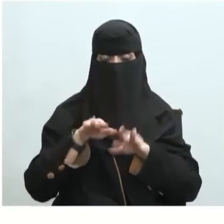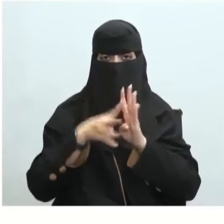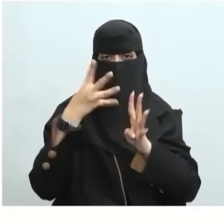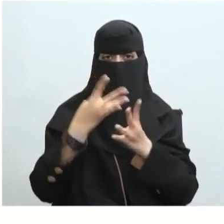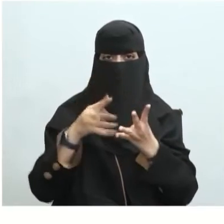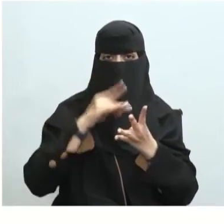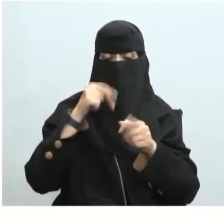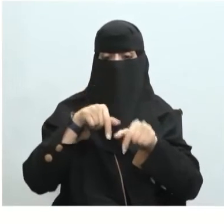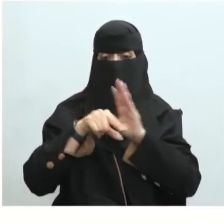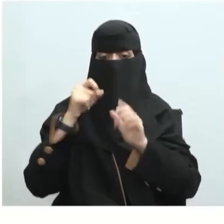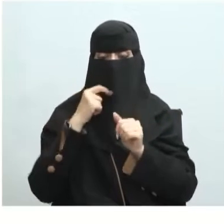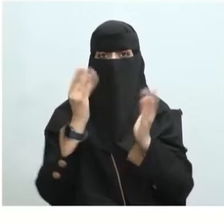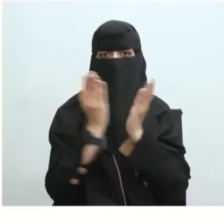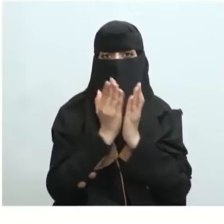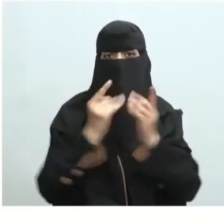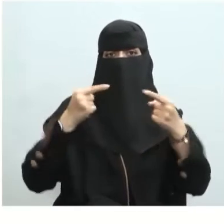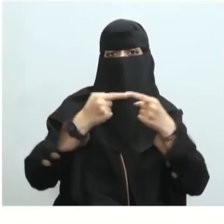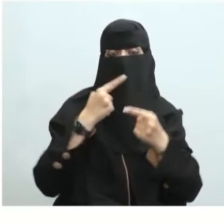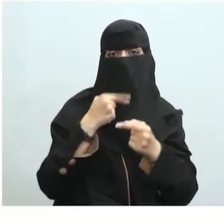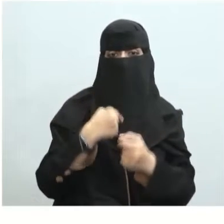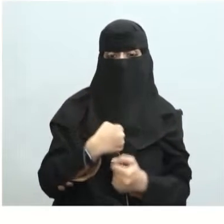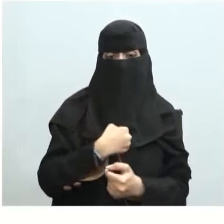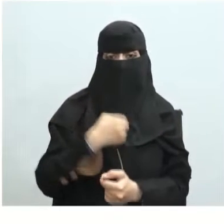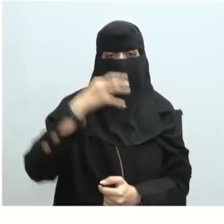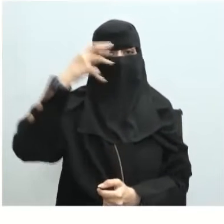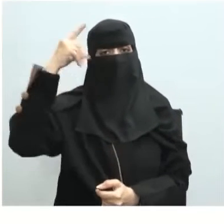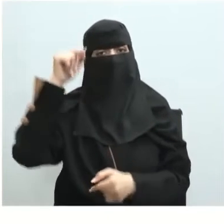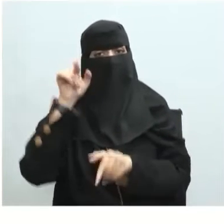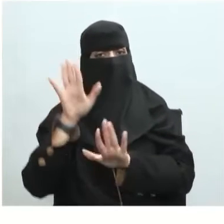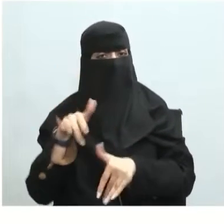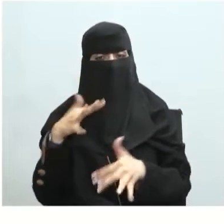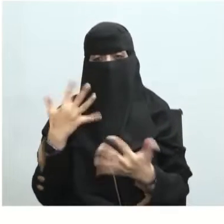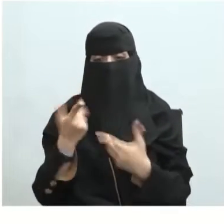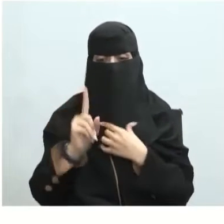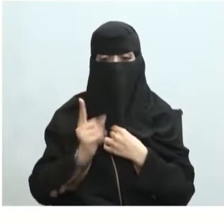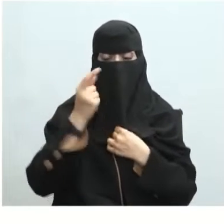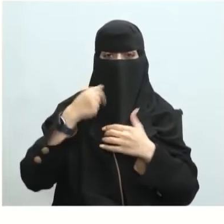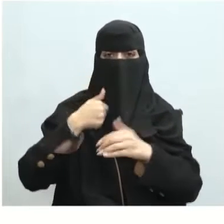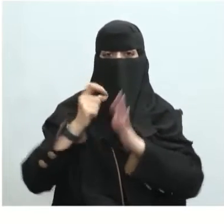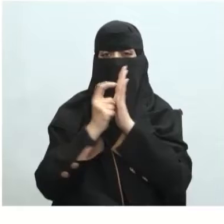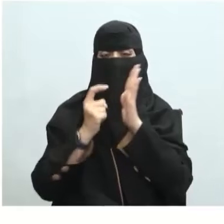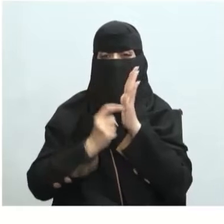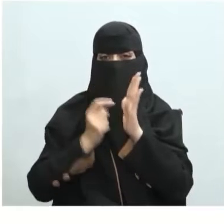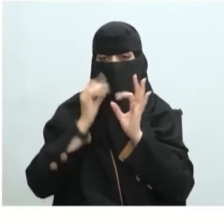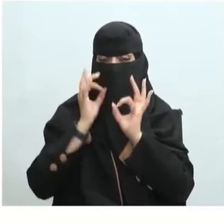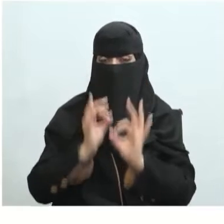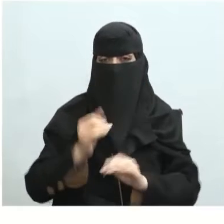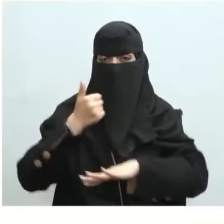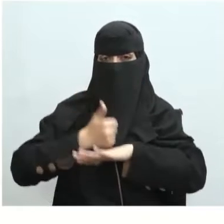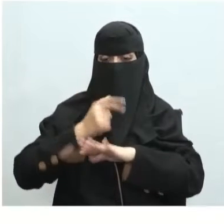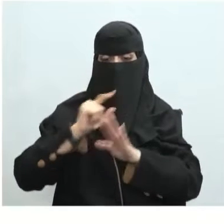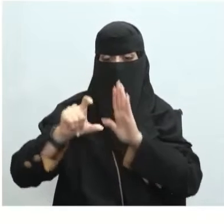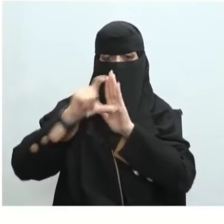العنوان المدرسه المدرسه التي احلم بها المدرسه التي احلم بها لاحظ هنا في البدايه العناصر الفنيه طبعا